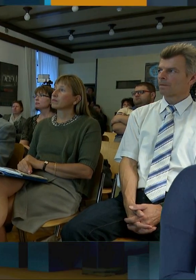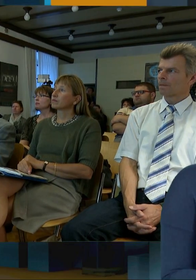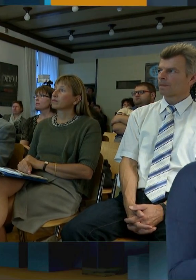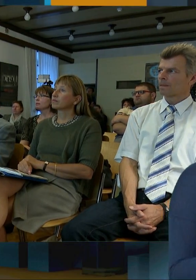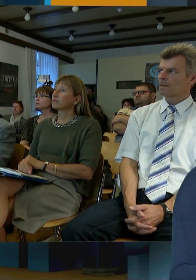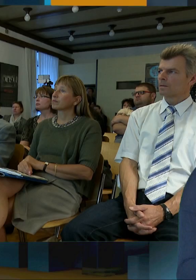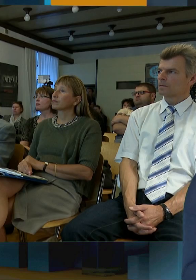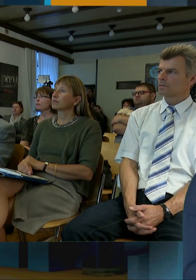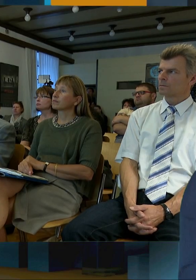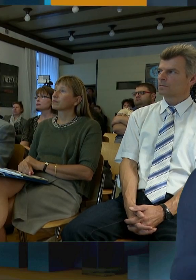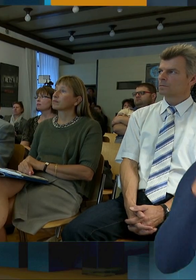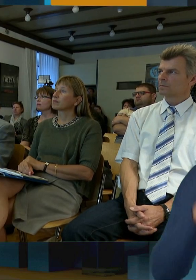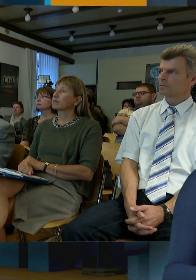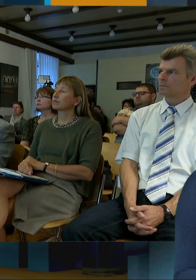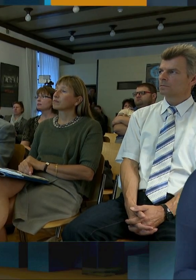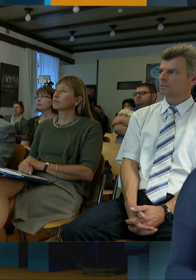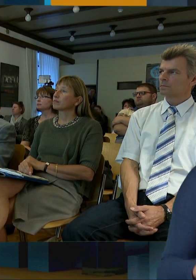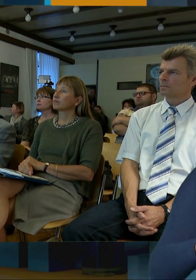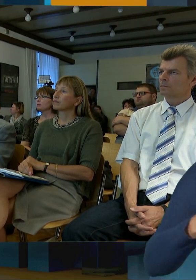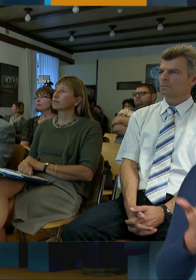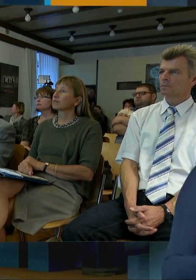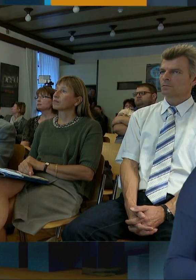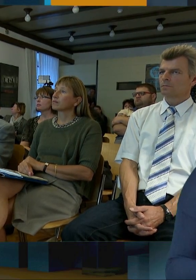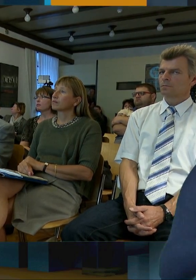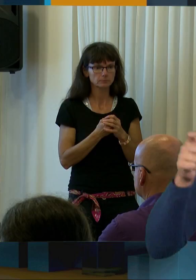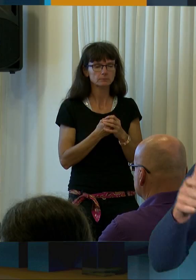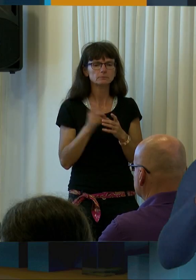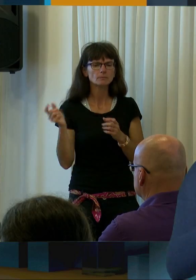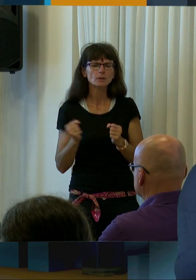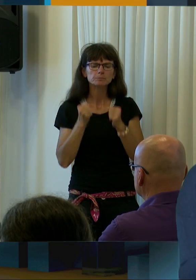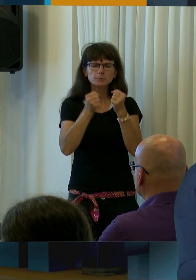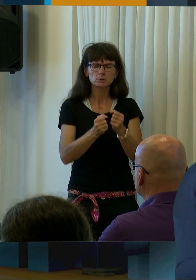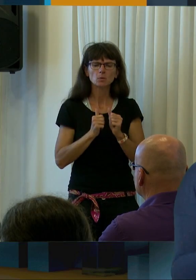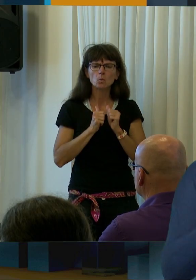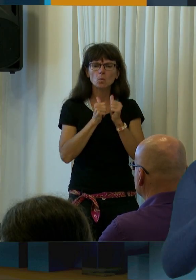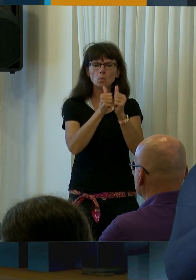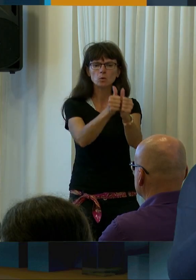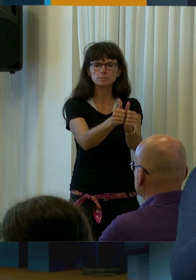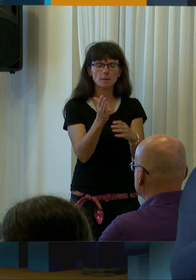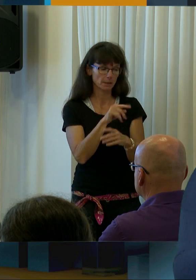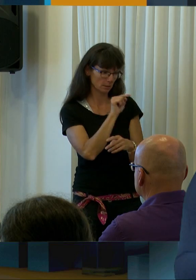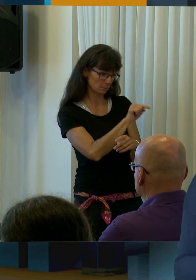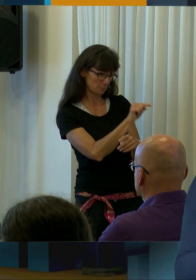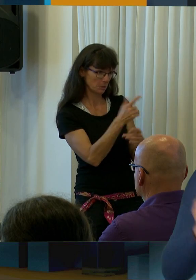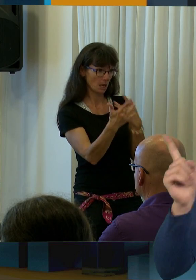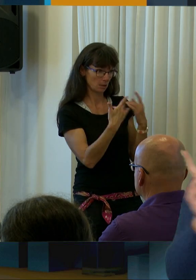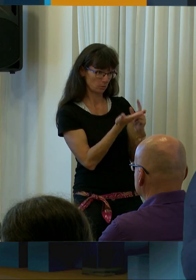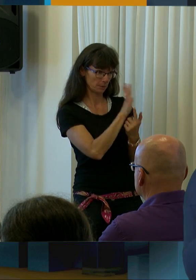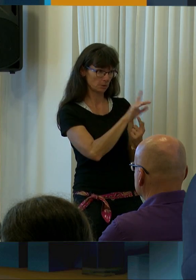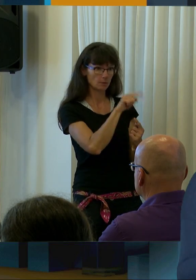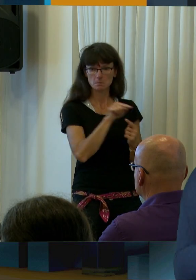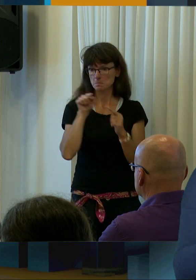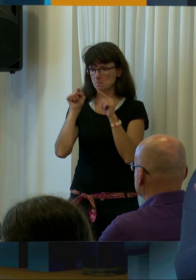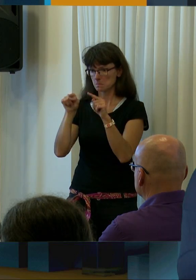Sogovornica je še poudarila, da mora vsaka javna kulturna ustanova, program katere sofinancira ministrstvo, letno pripraviti vsaj